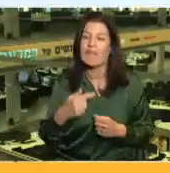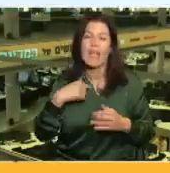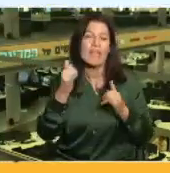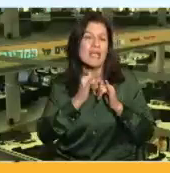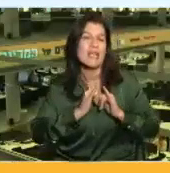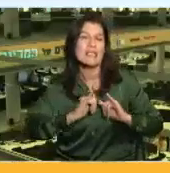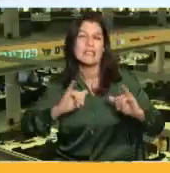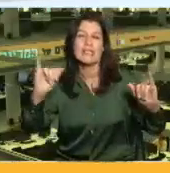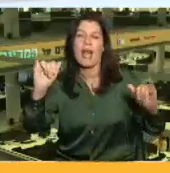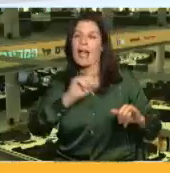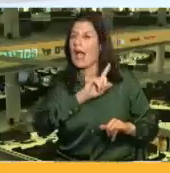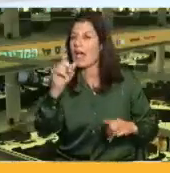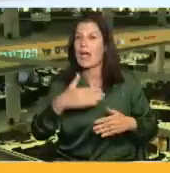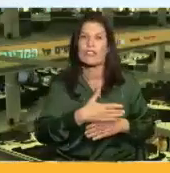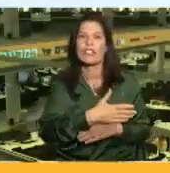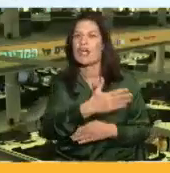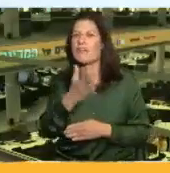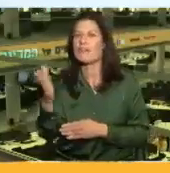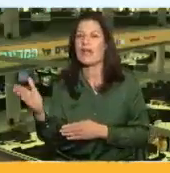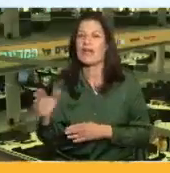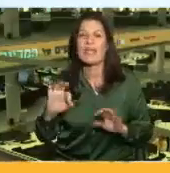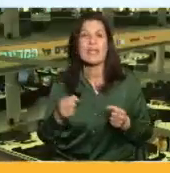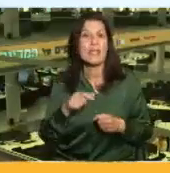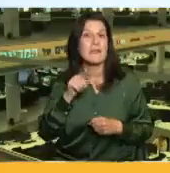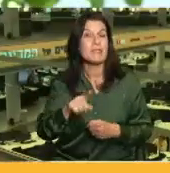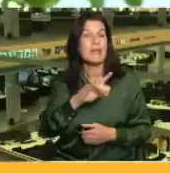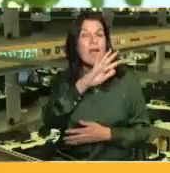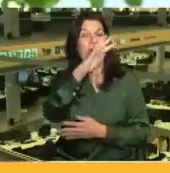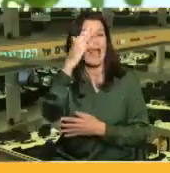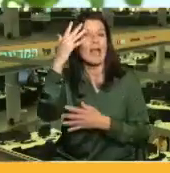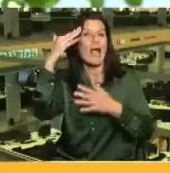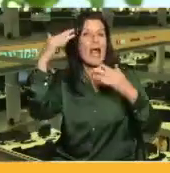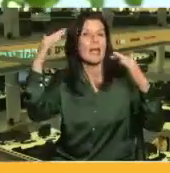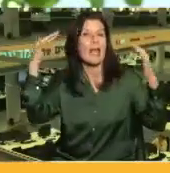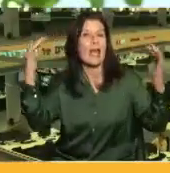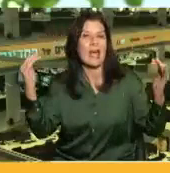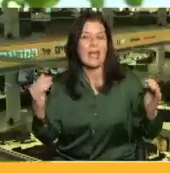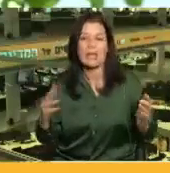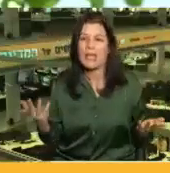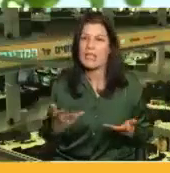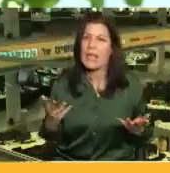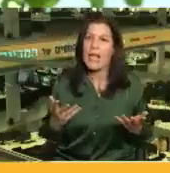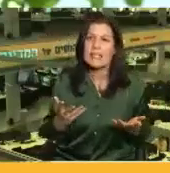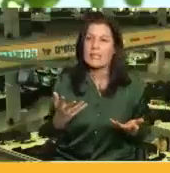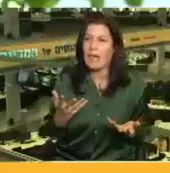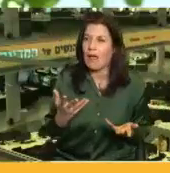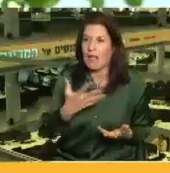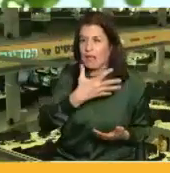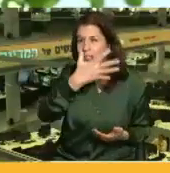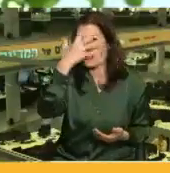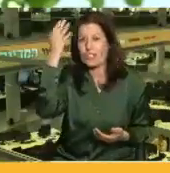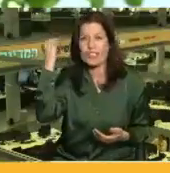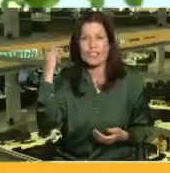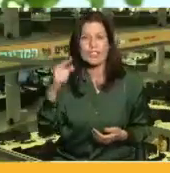שיפתח אם זה גן עדן אז איך הוא נשכח